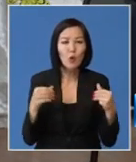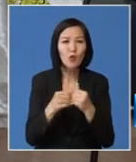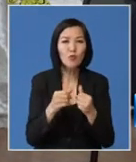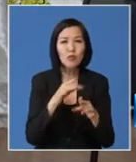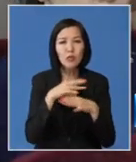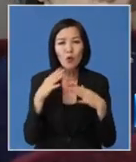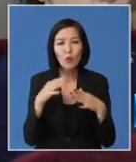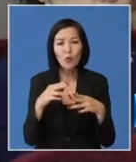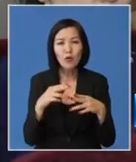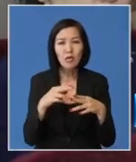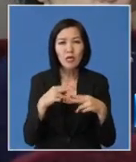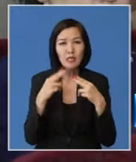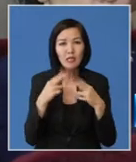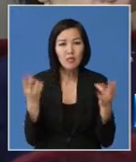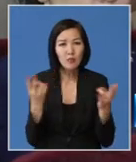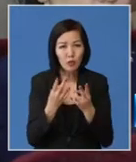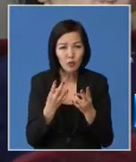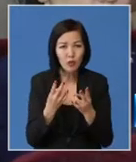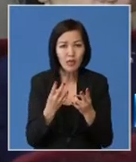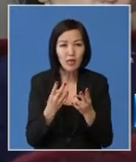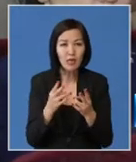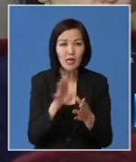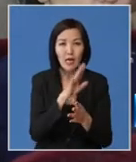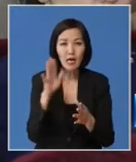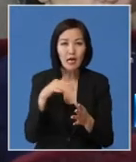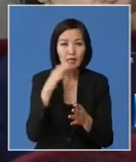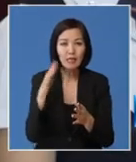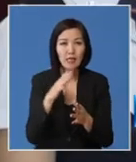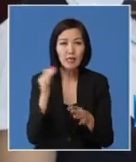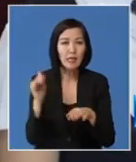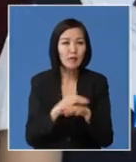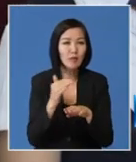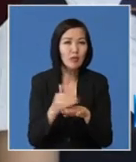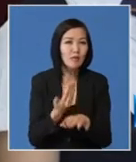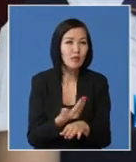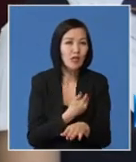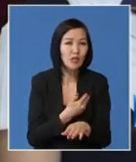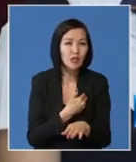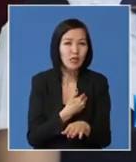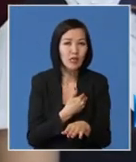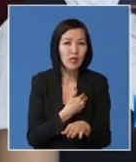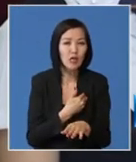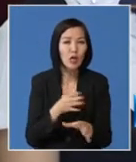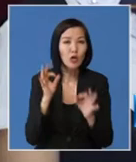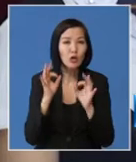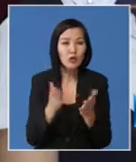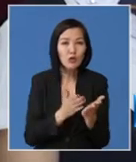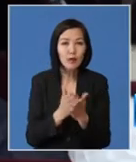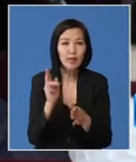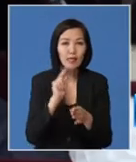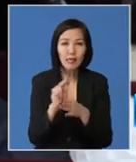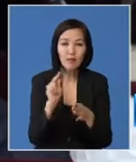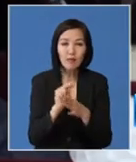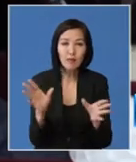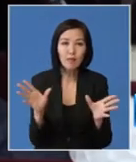көп көңіл бөлінбейді. Ал жас жеткеншек ата-ана мейіріміне мұқтаж. Сондықтан жиында облыстық ата-аналар кеңесі балаға дұрыс бағыт-бағдар беріп, олармен